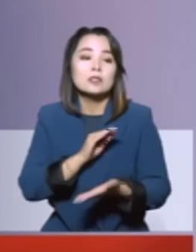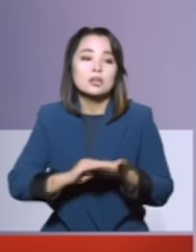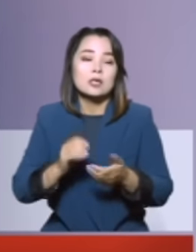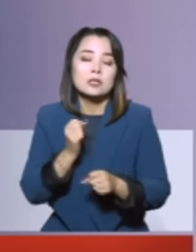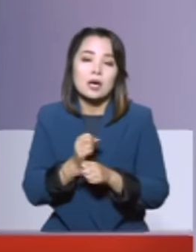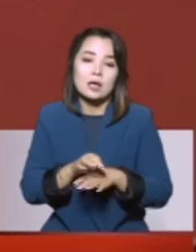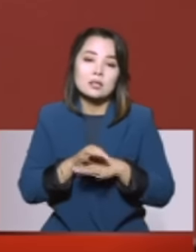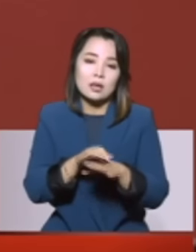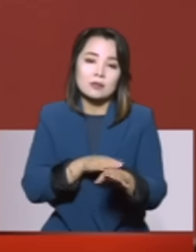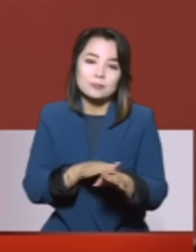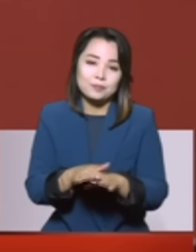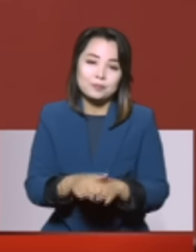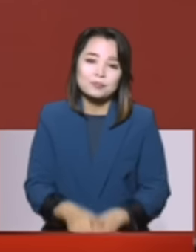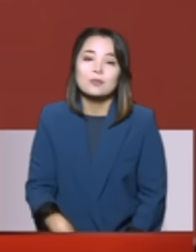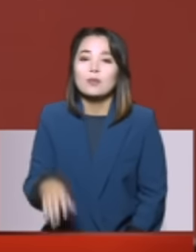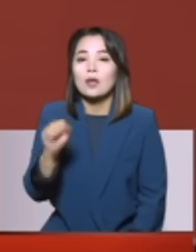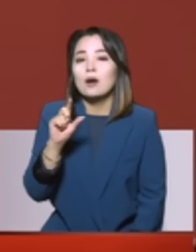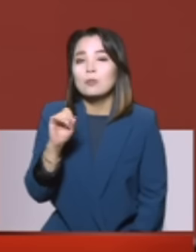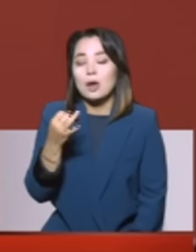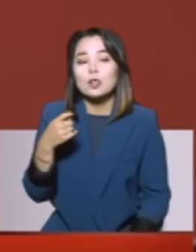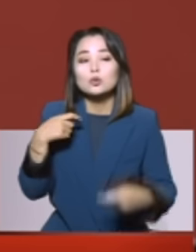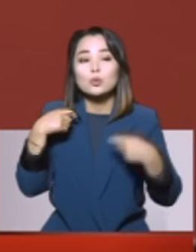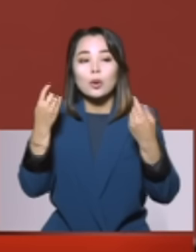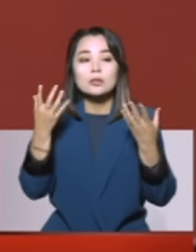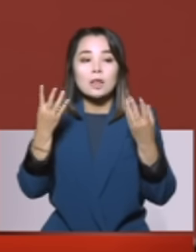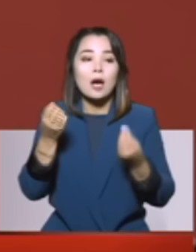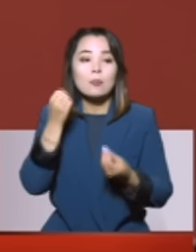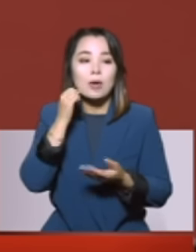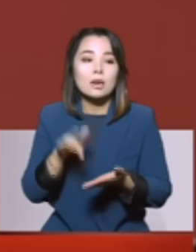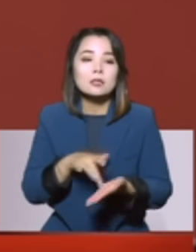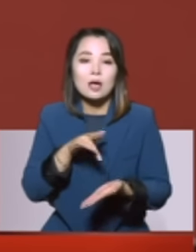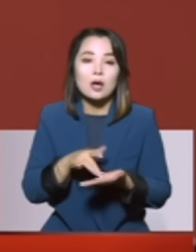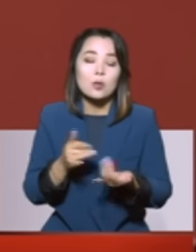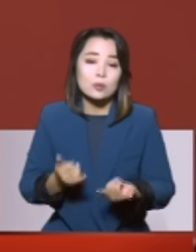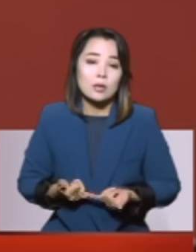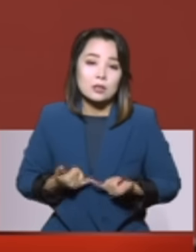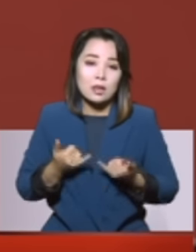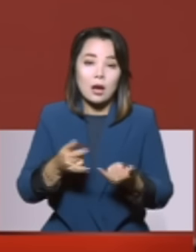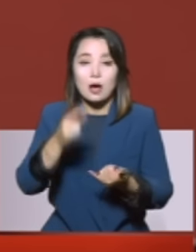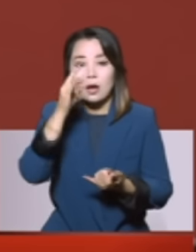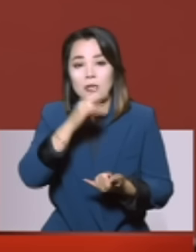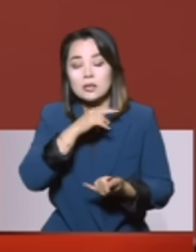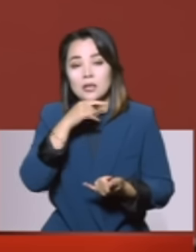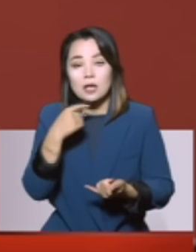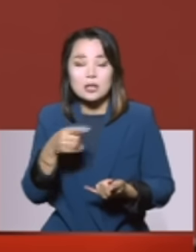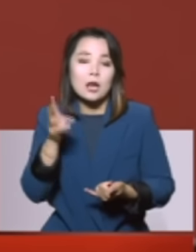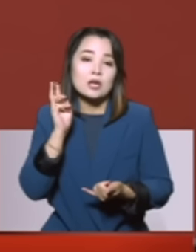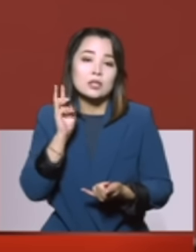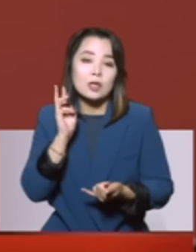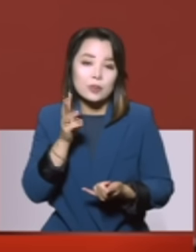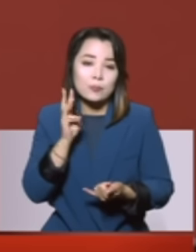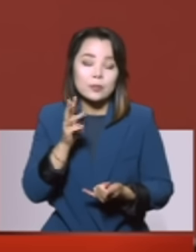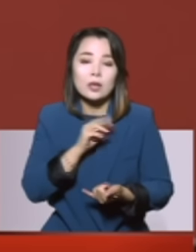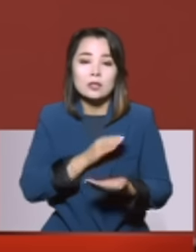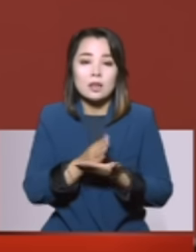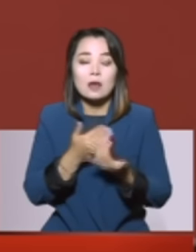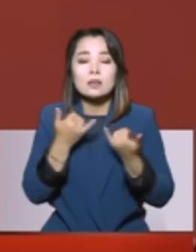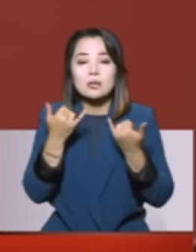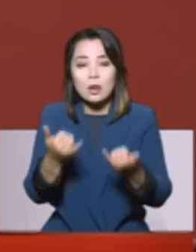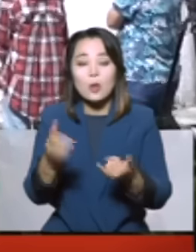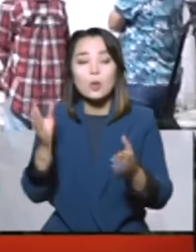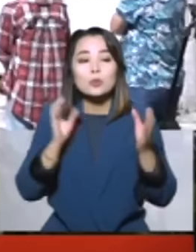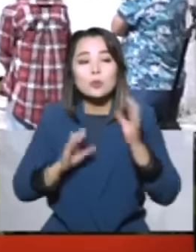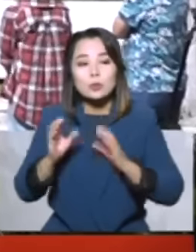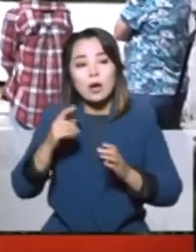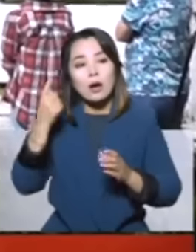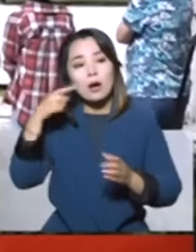дүние. Абайдың туған күні Мәскеуде де аталып өтті. Қазақстанның Ресейдегі елшілігінің қызметкерлері, қандастар,